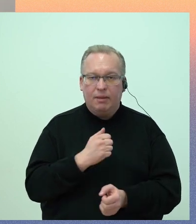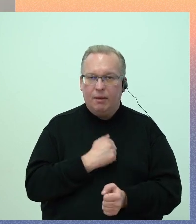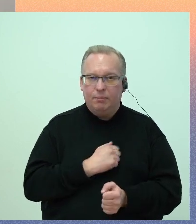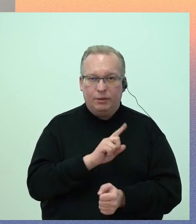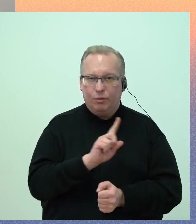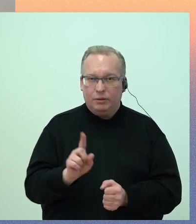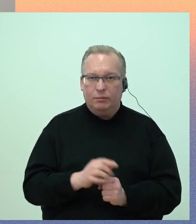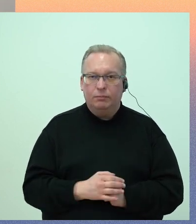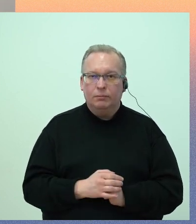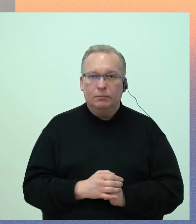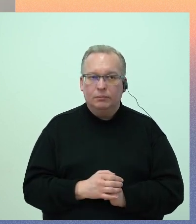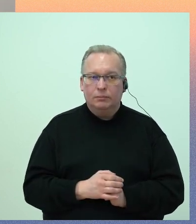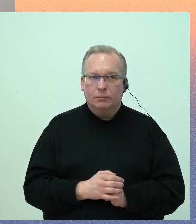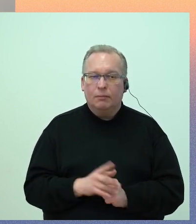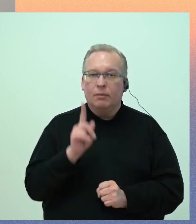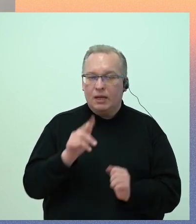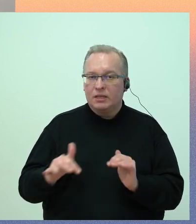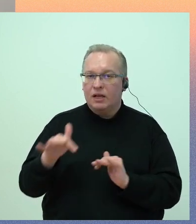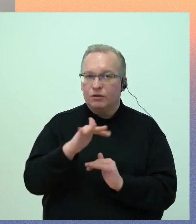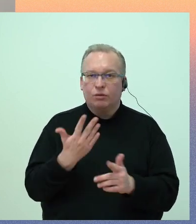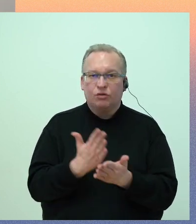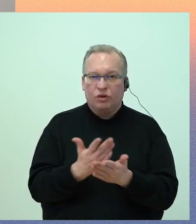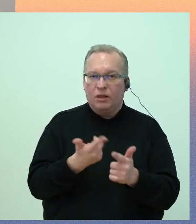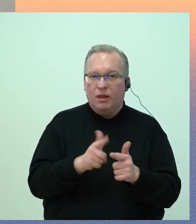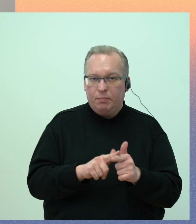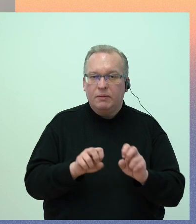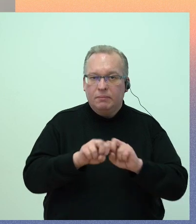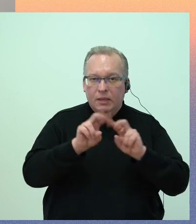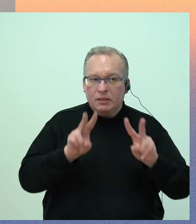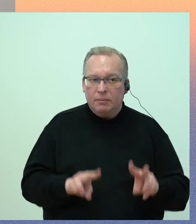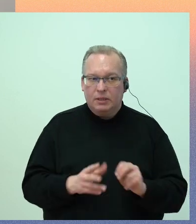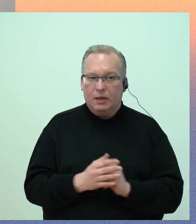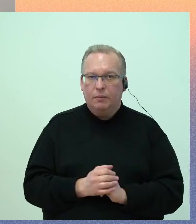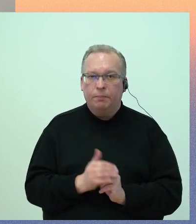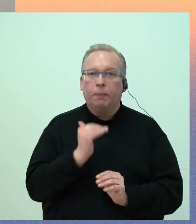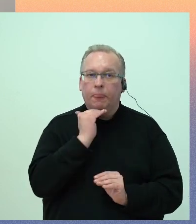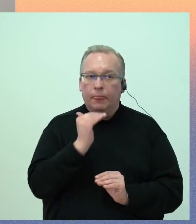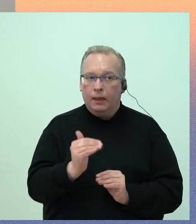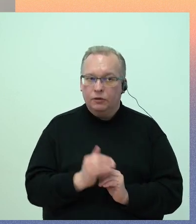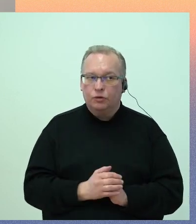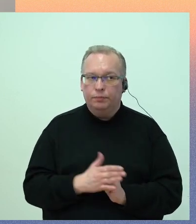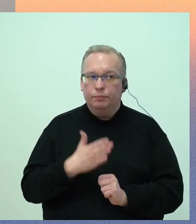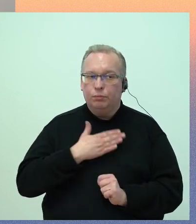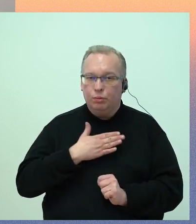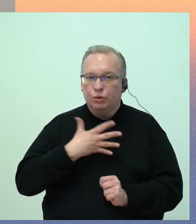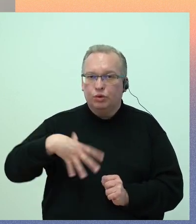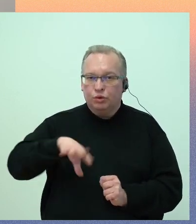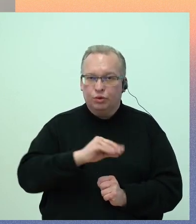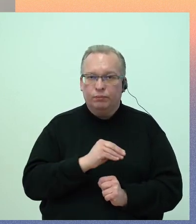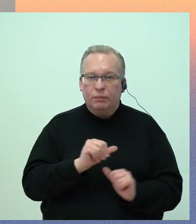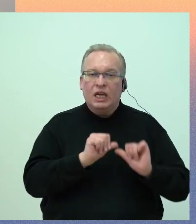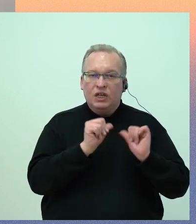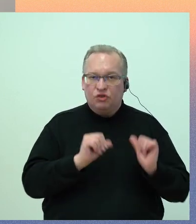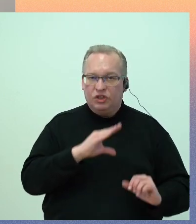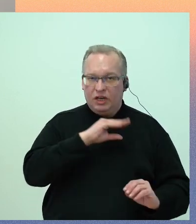nebijoti, nes situacija labai ypatinga. Aišku, mūsų širdys